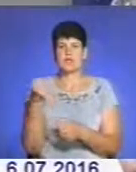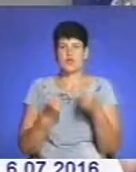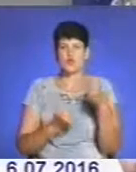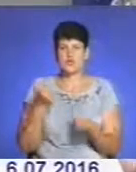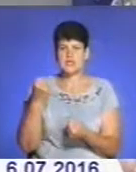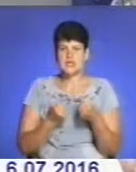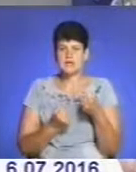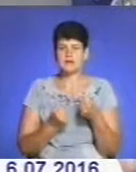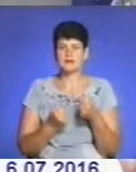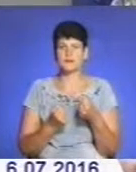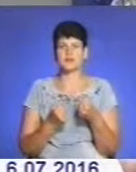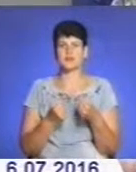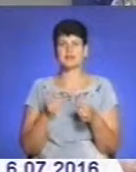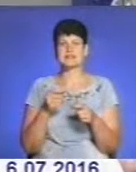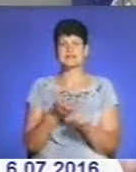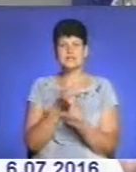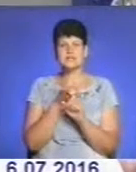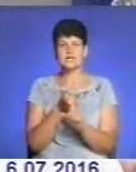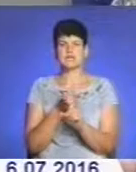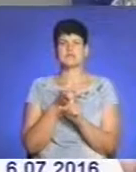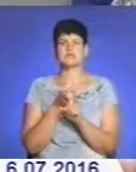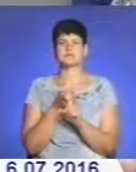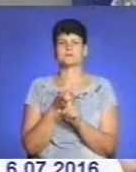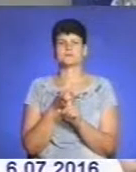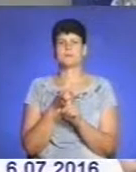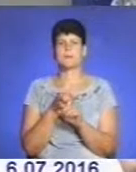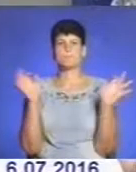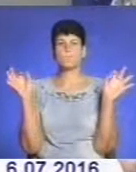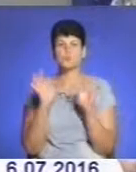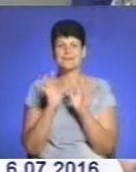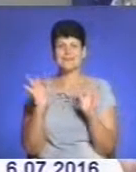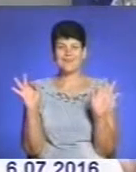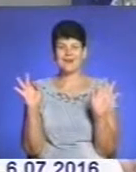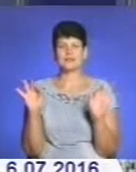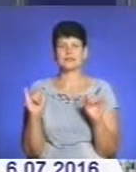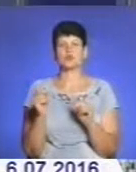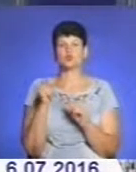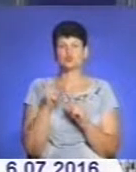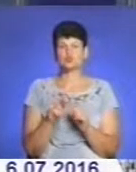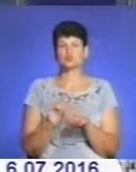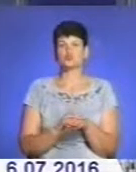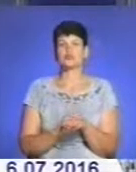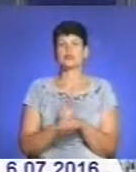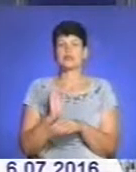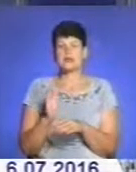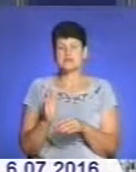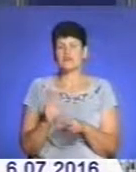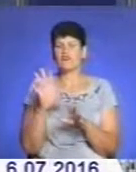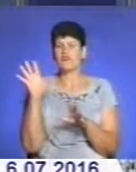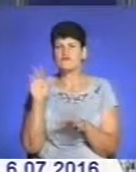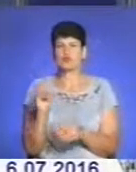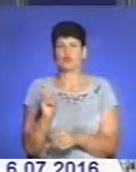і такелажників, і зв'язківців, і музиканти. Тому, будь ласка, всіх охочих ми запрошуємо